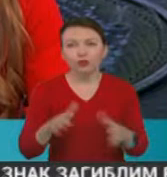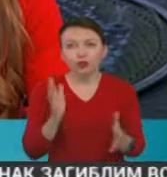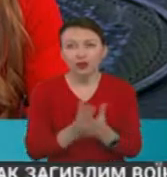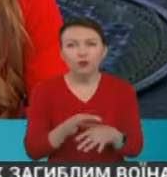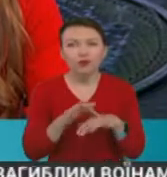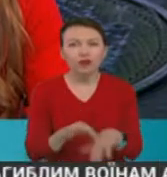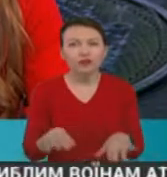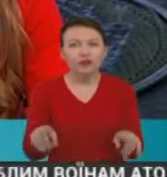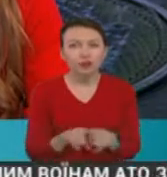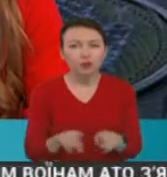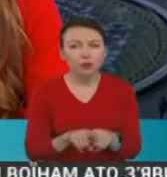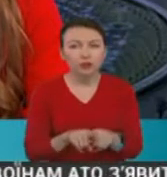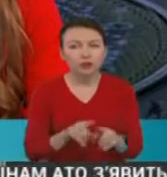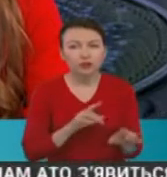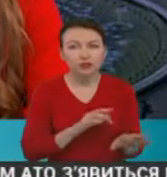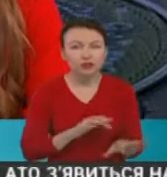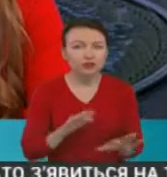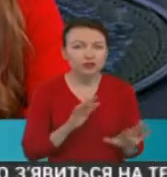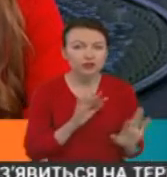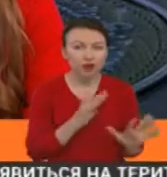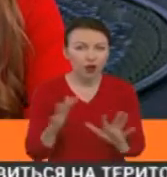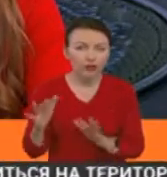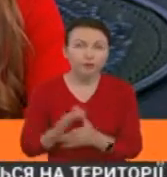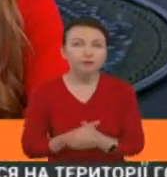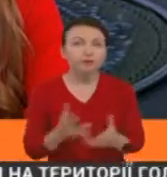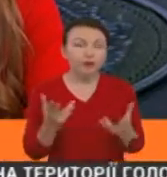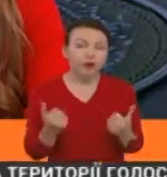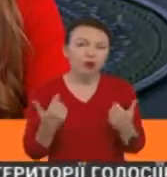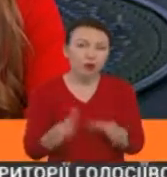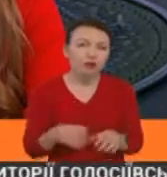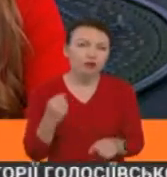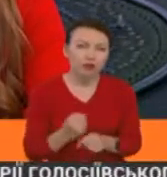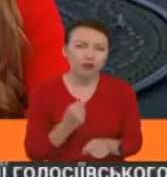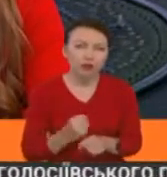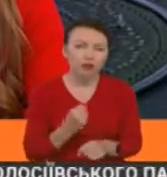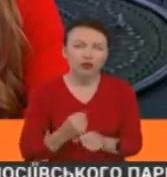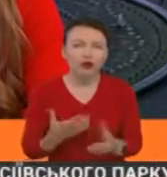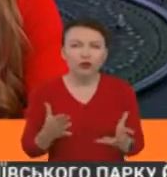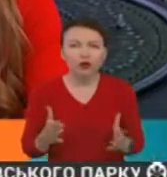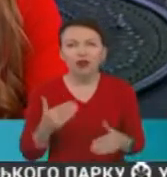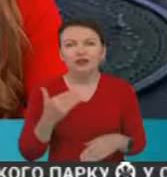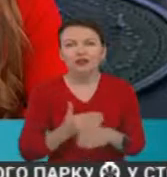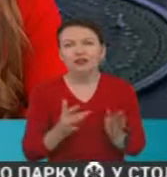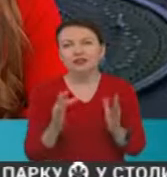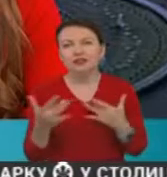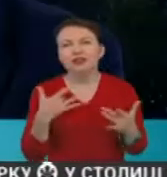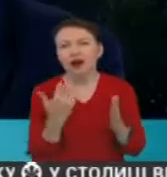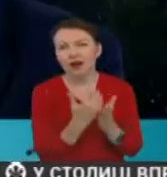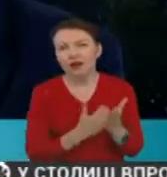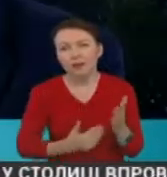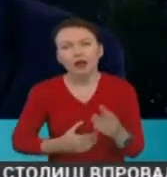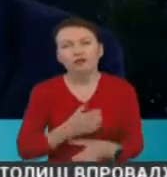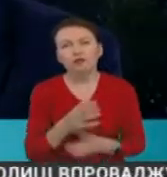таких подібних заходів? Ну, безусловно, вже наработано какой-то сценарий наш наработан, который в